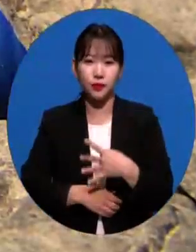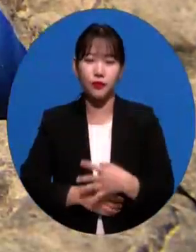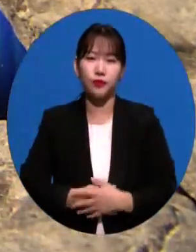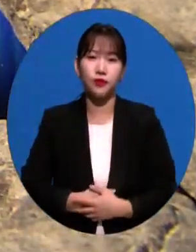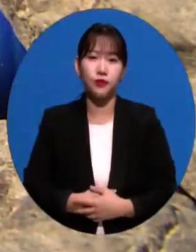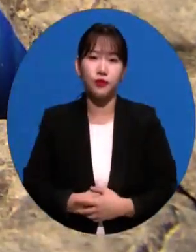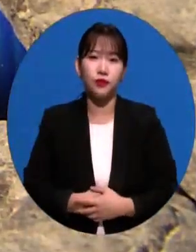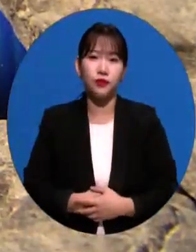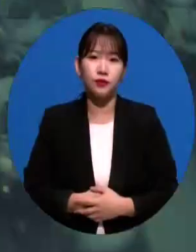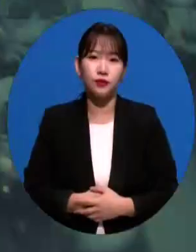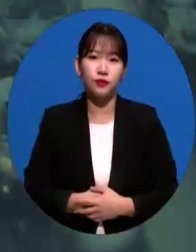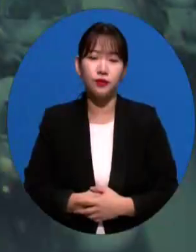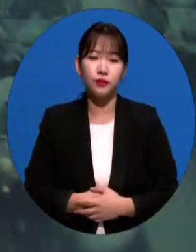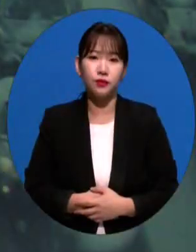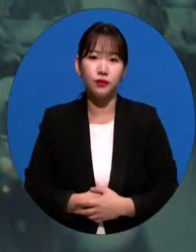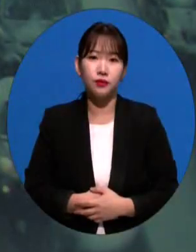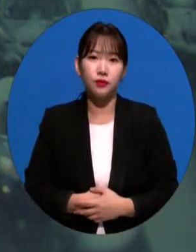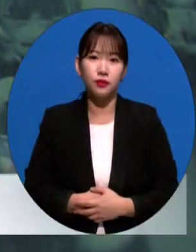그쳤습니다.